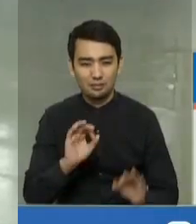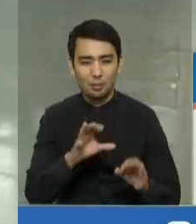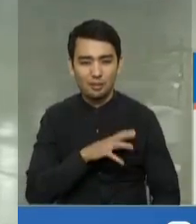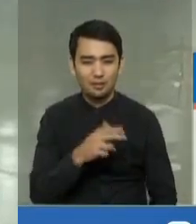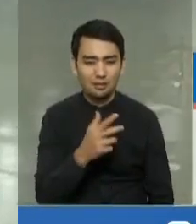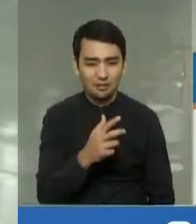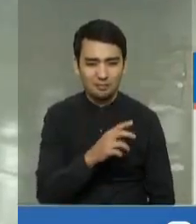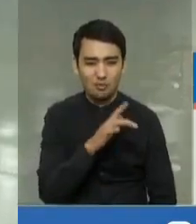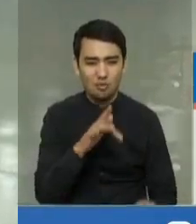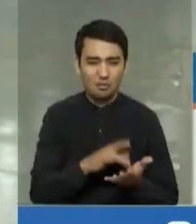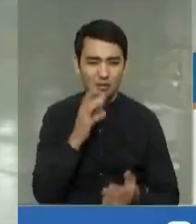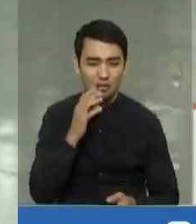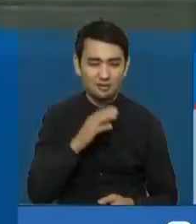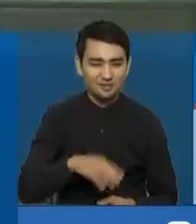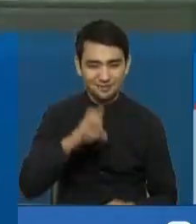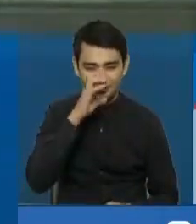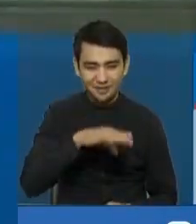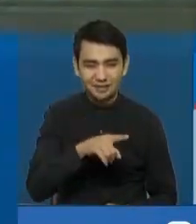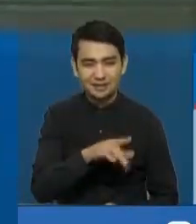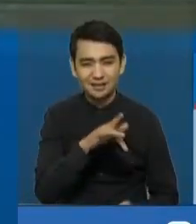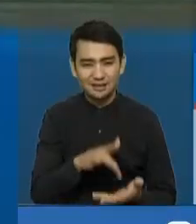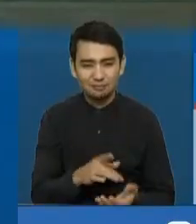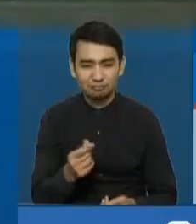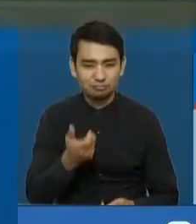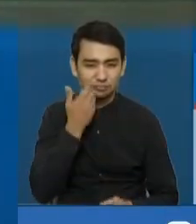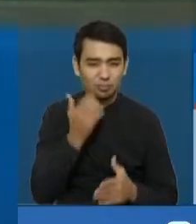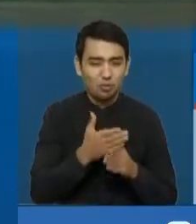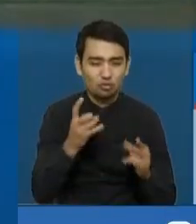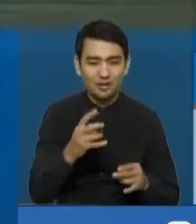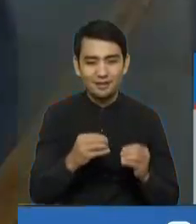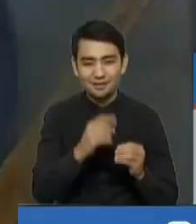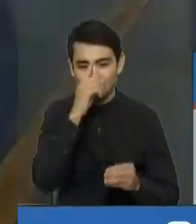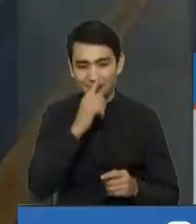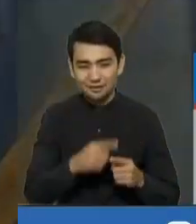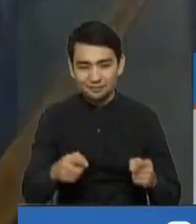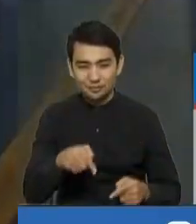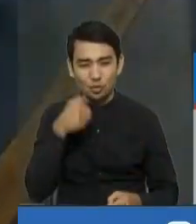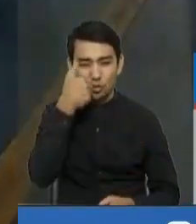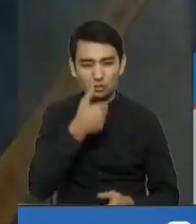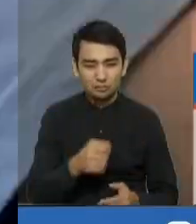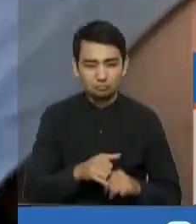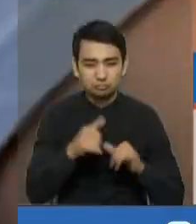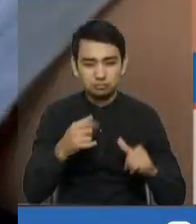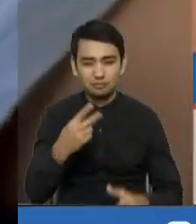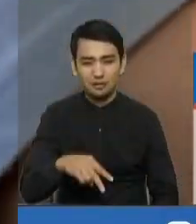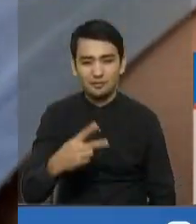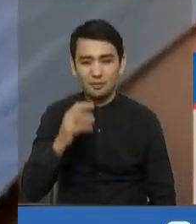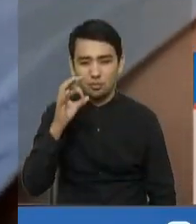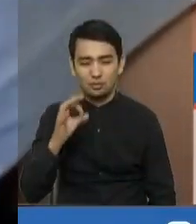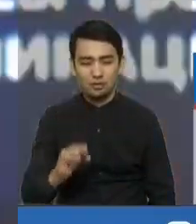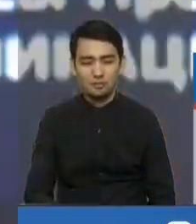страны должен стать центром притяжения инвестиций за 10 месяцев этого года привлечённые средства увеличились на